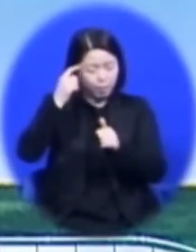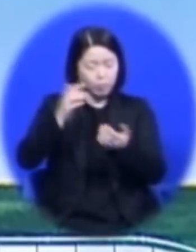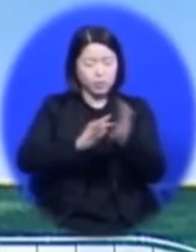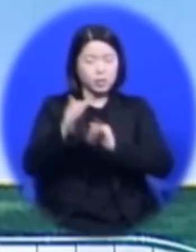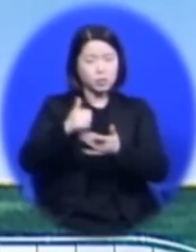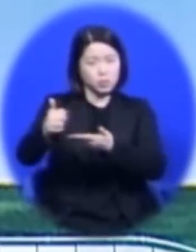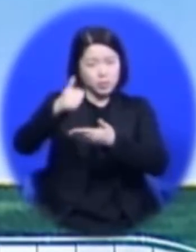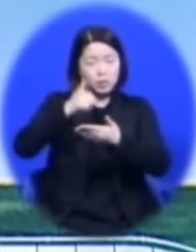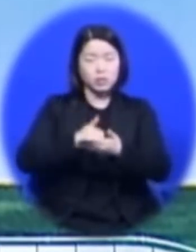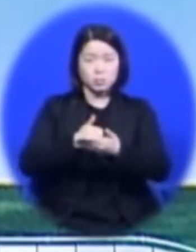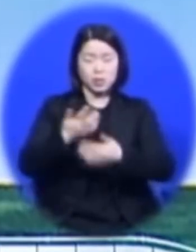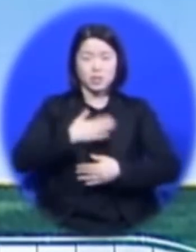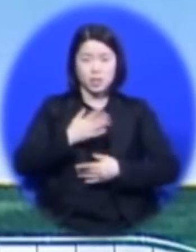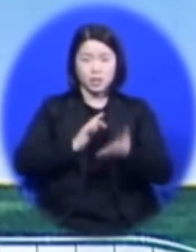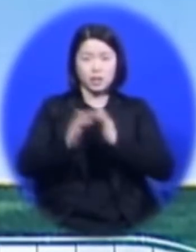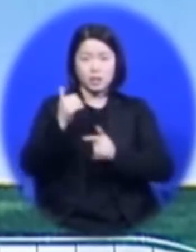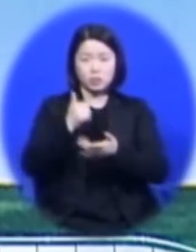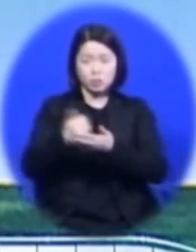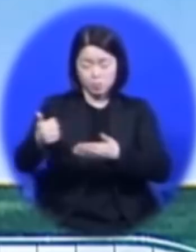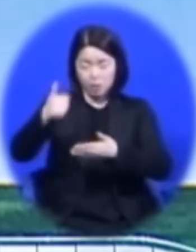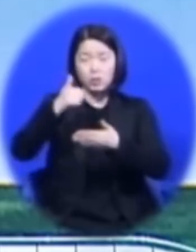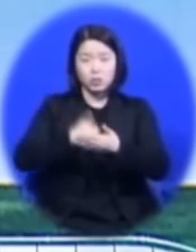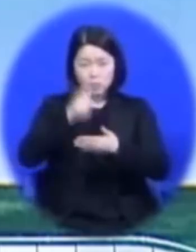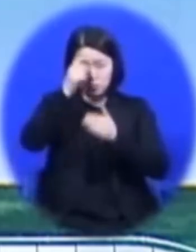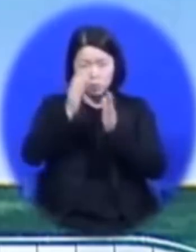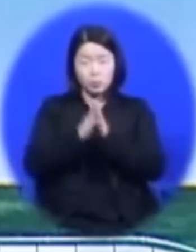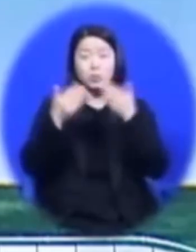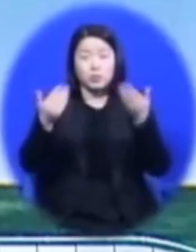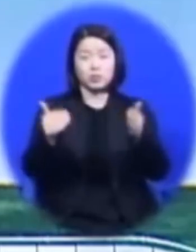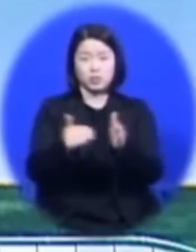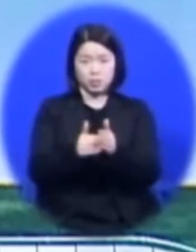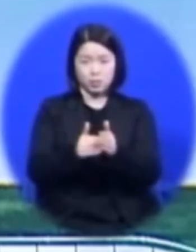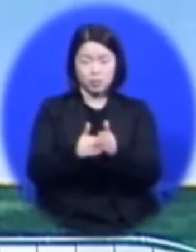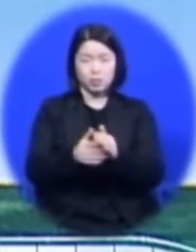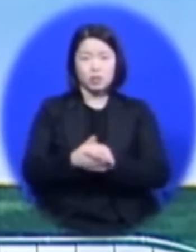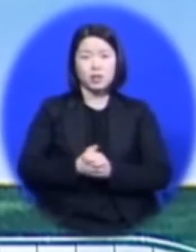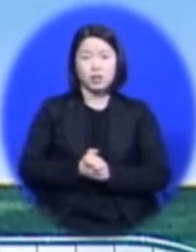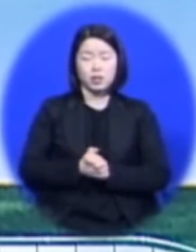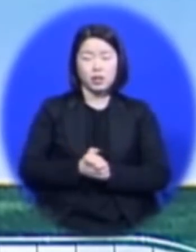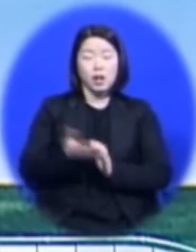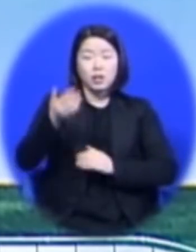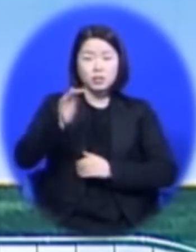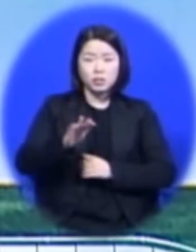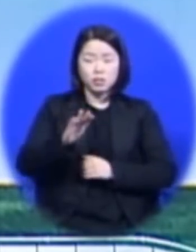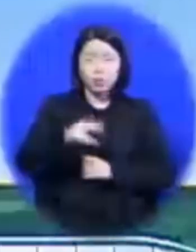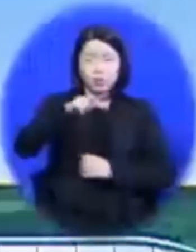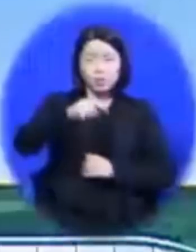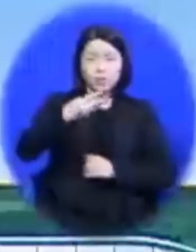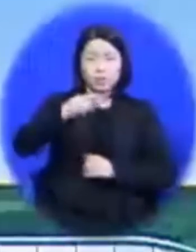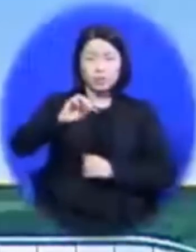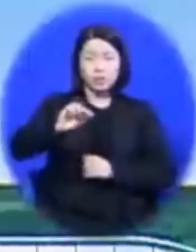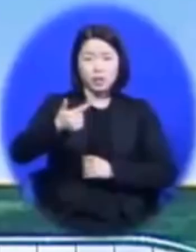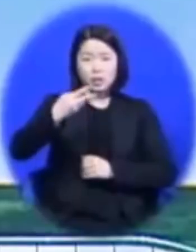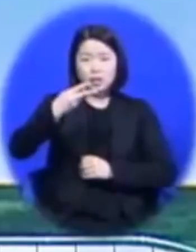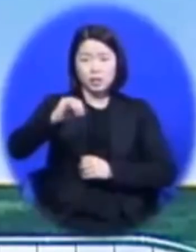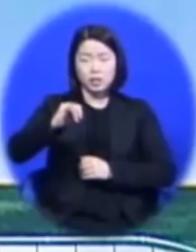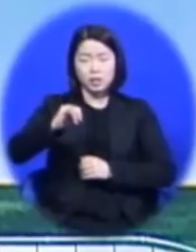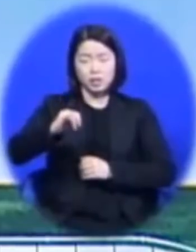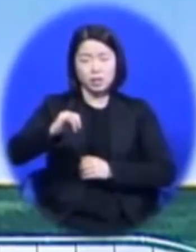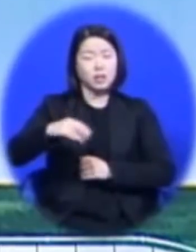이다 제가 예수님을 영접하게 습니다 영적 기도를 한 거죠 그러나 스탠리 존스 선교사 남은 아직까지